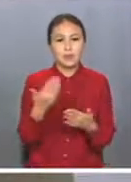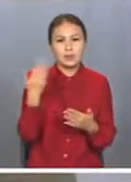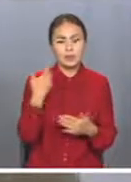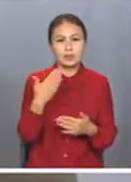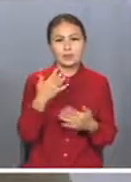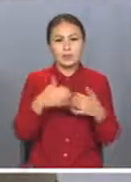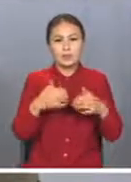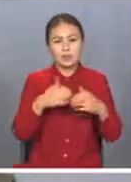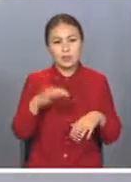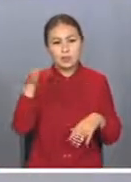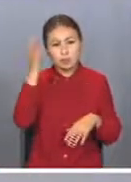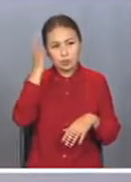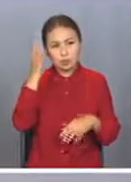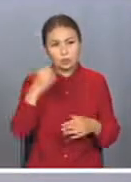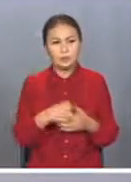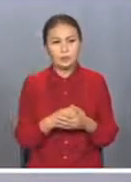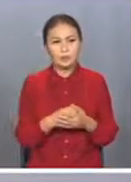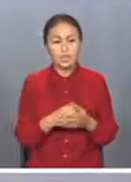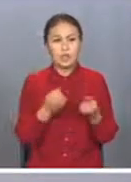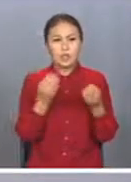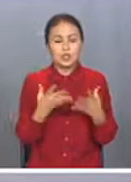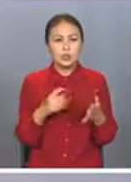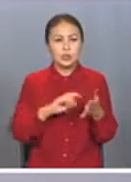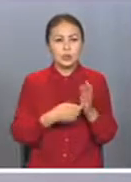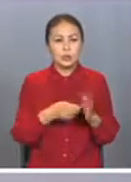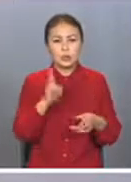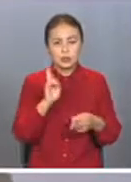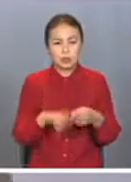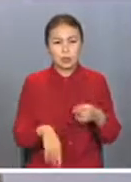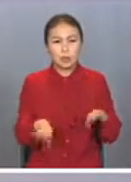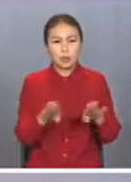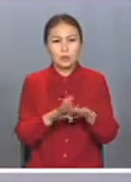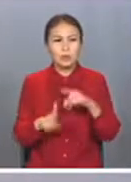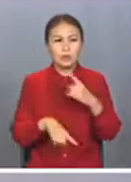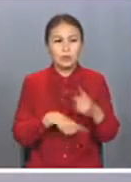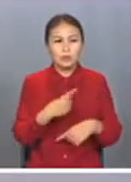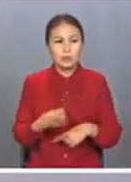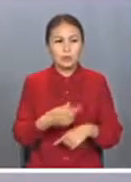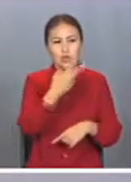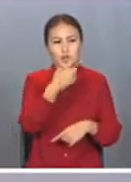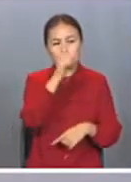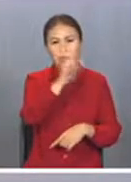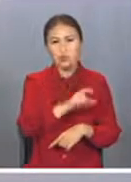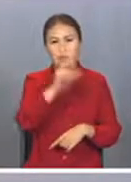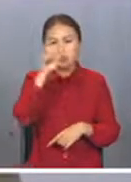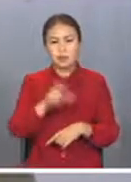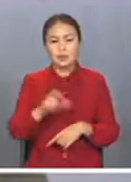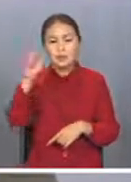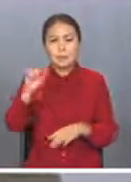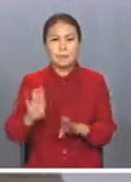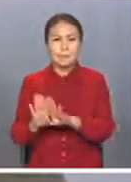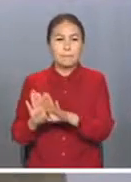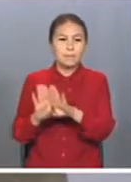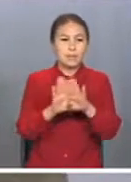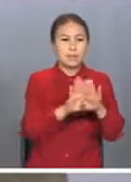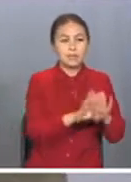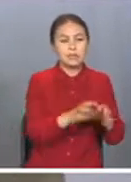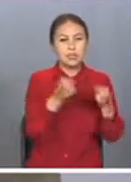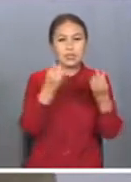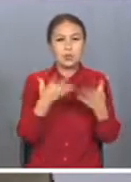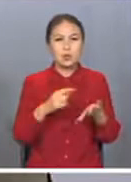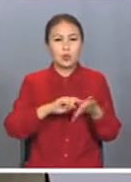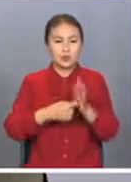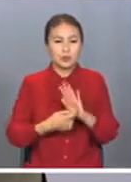түсірейік. Жай көбейткіштерге жіктеп алдым. Келесі қадам, үшеуінде де бірдей жай көбейткіштерді